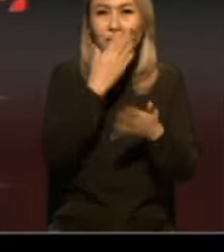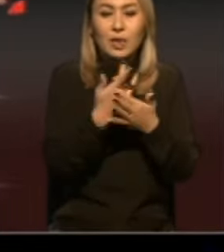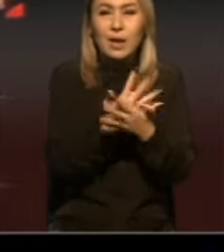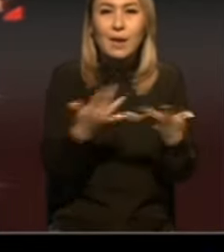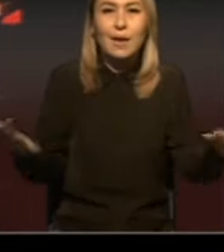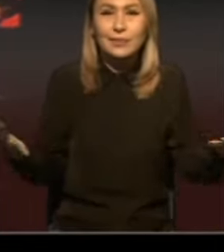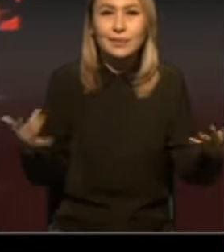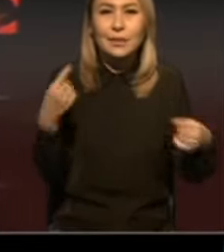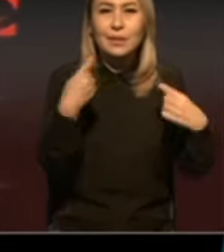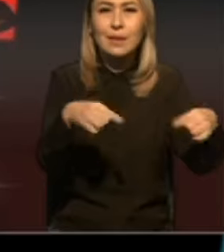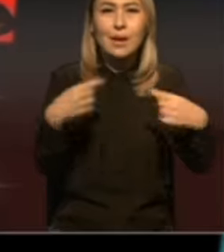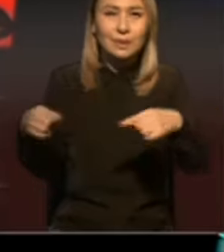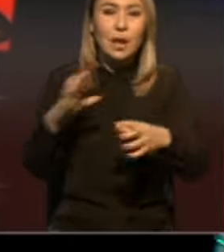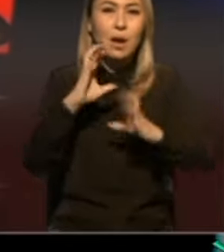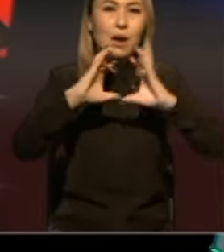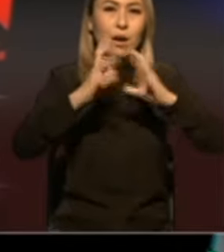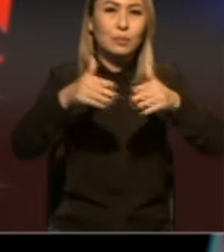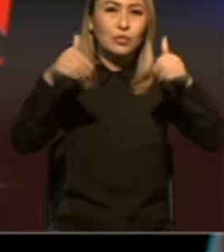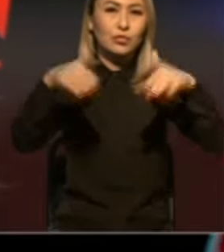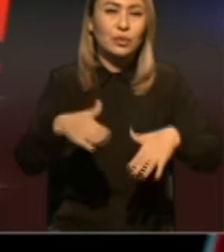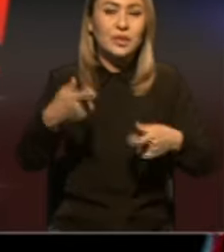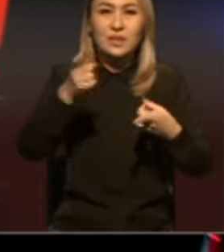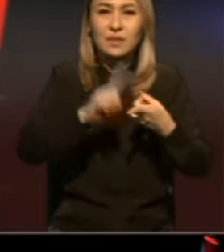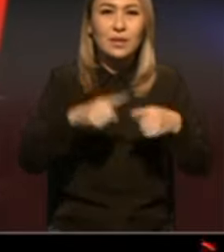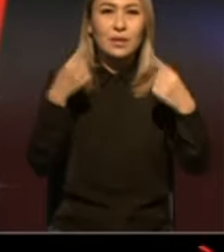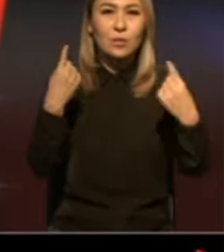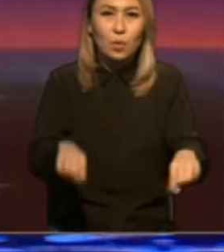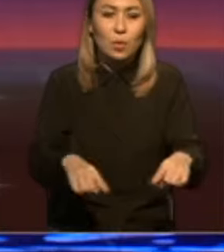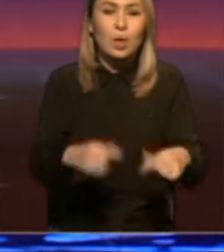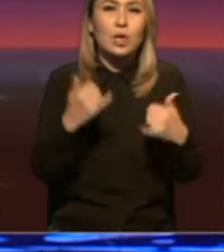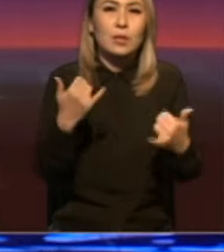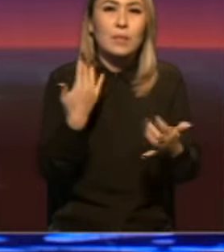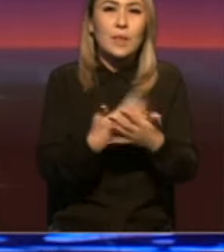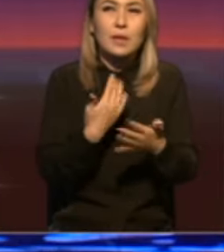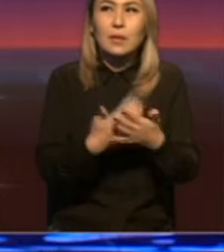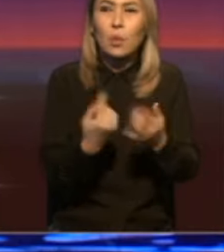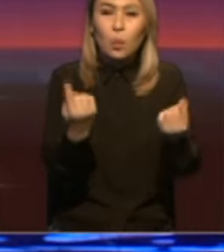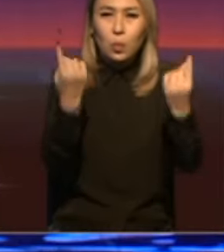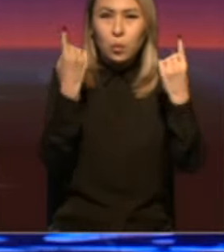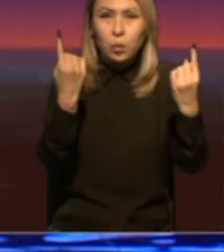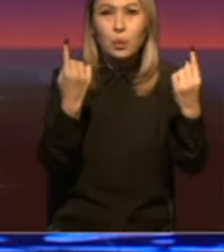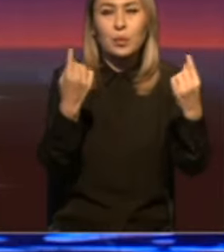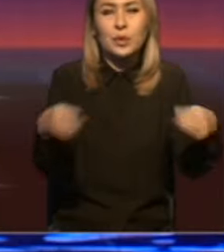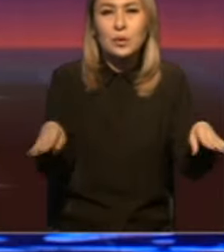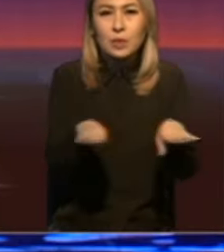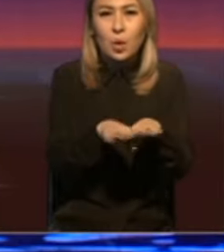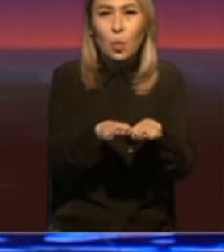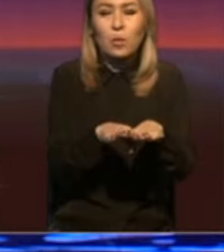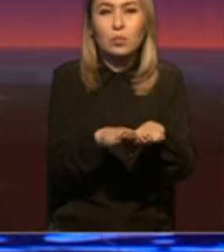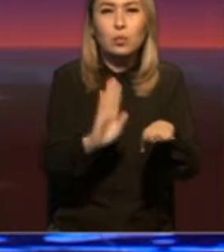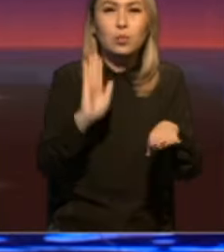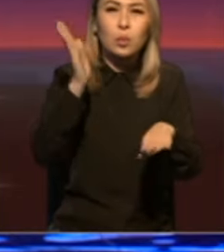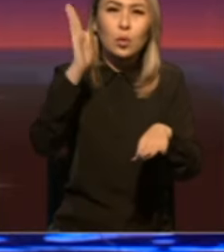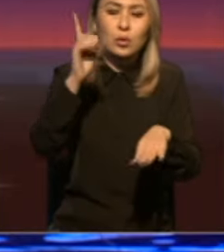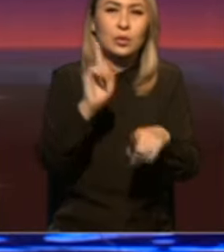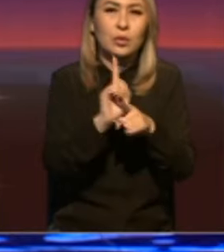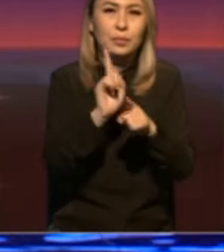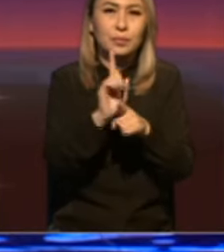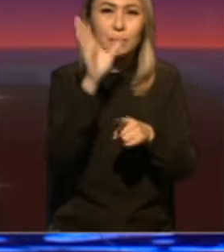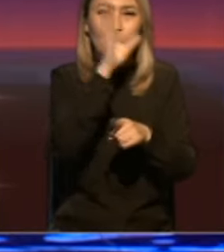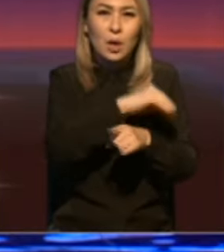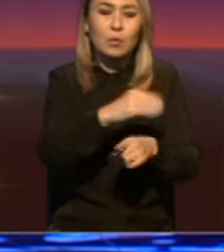әртүрлі. Әлемдік саяси шешімдерге ықпал ететін. Дегенмен осындай гигамон ұйымдарға болашақта ықпал ететін біздің